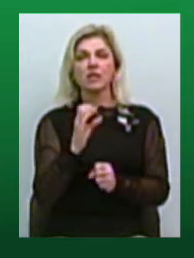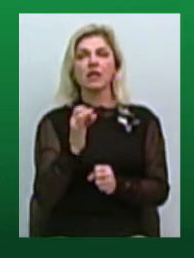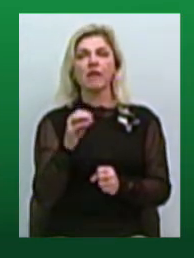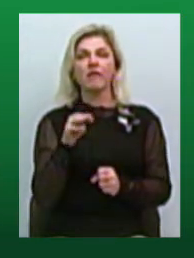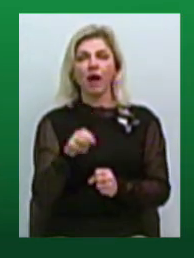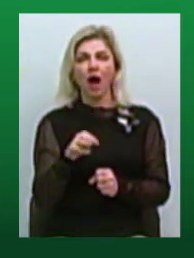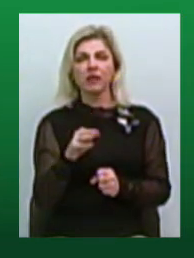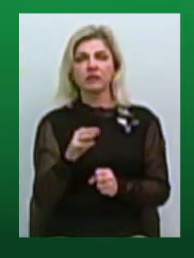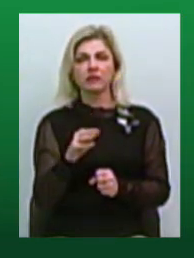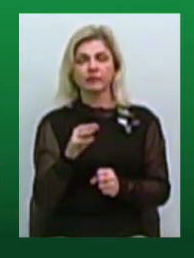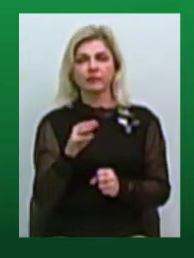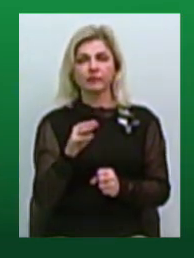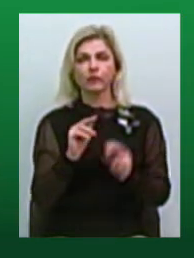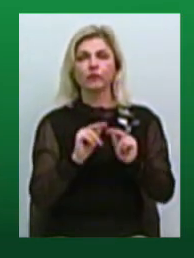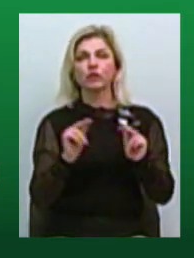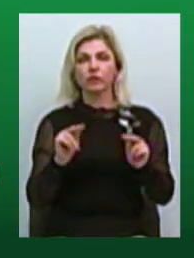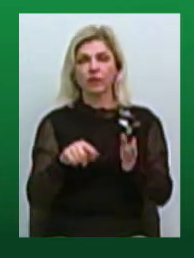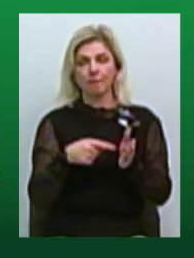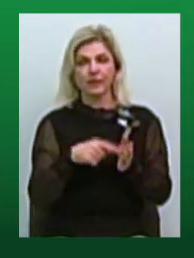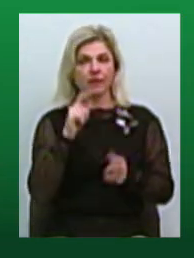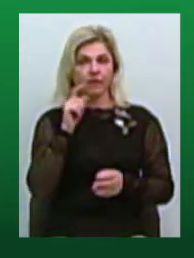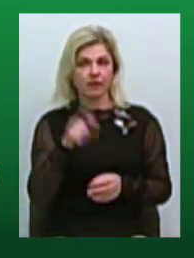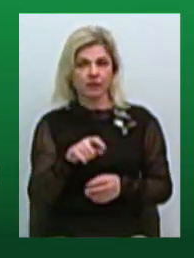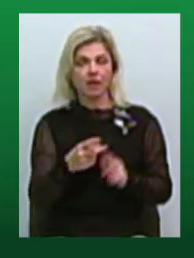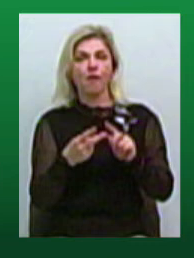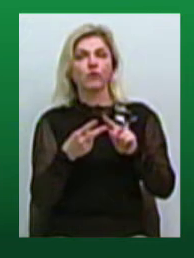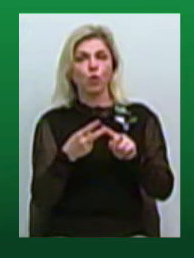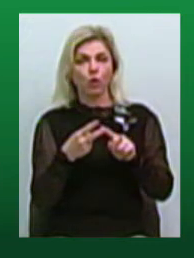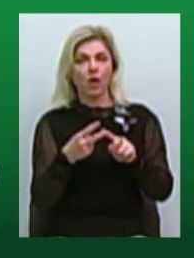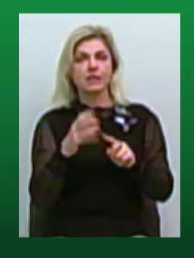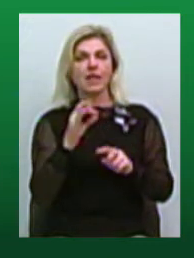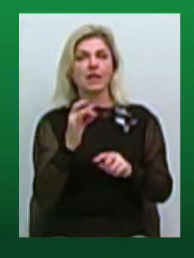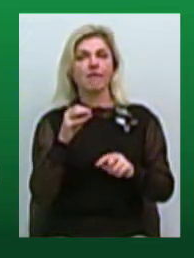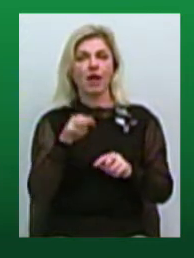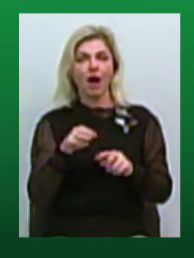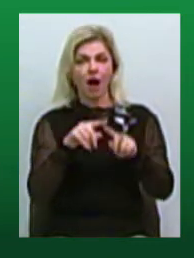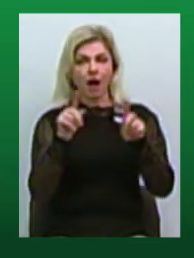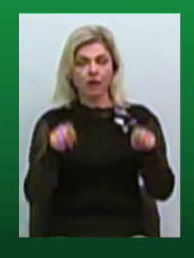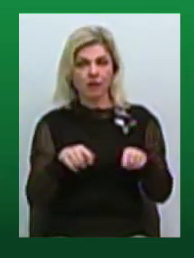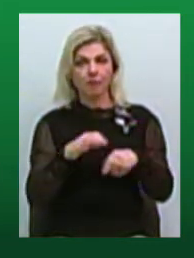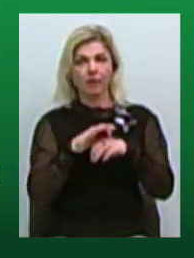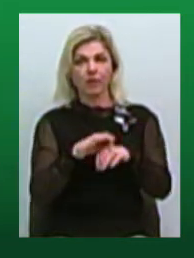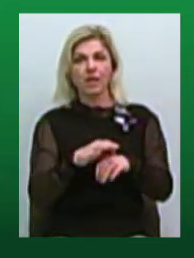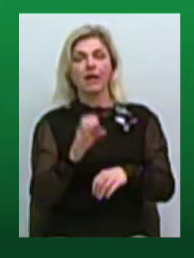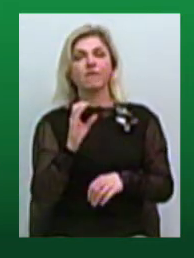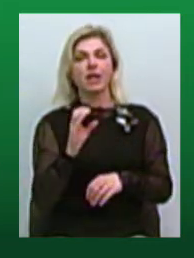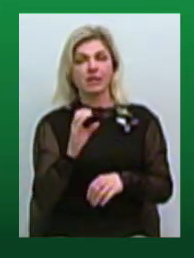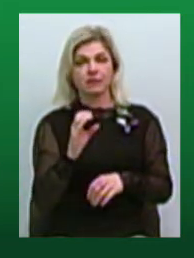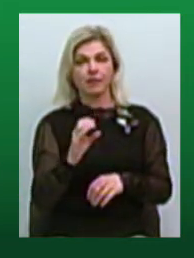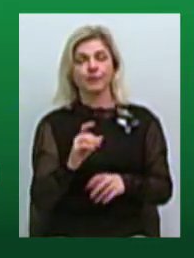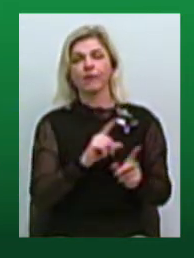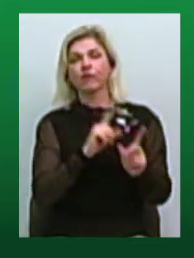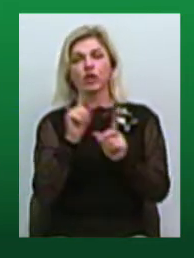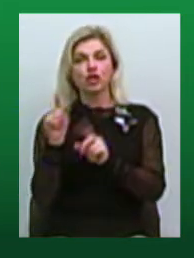сертифікацію вчителів міста Вінниці. Друга хвиля сертифікації відбулася в вересні місяці. Виїжджали вже